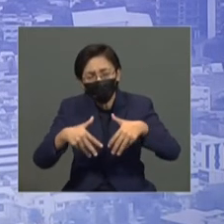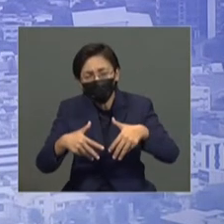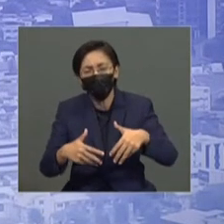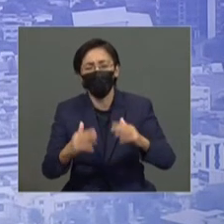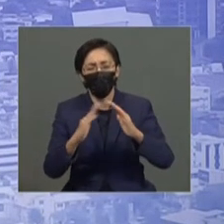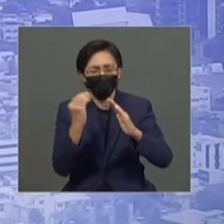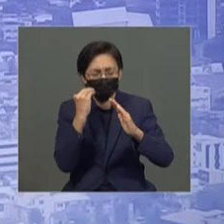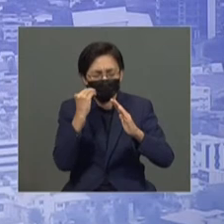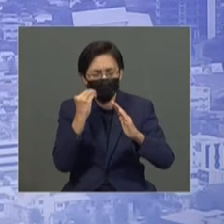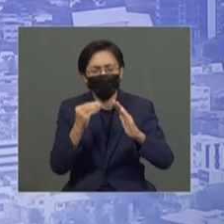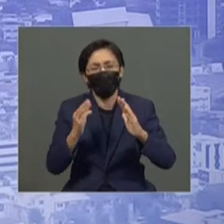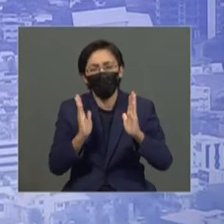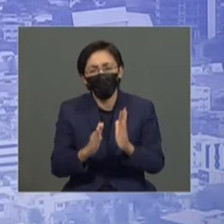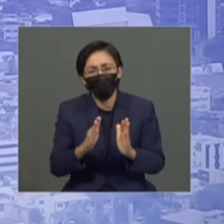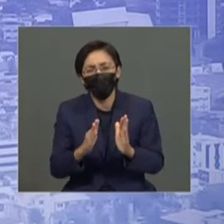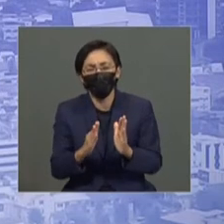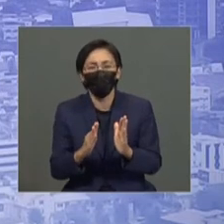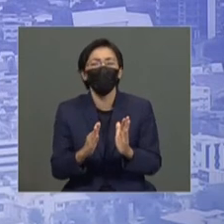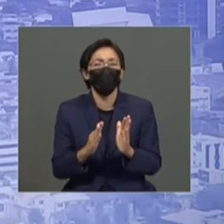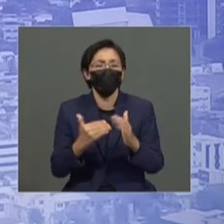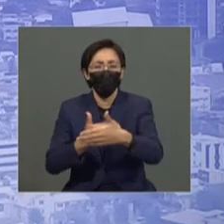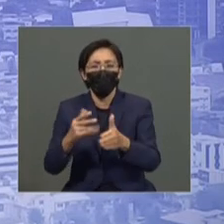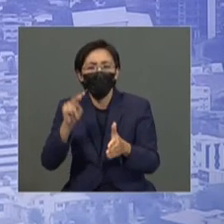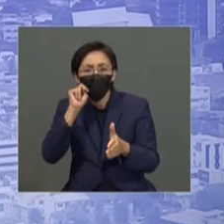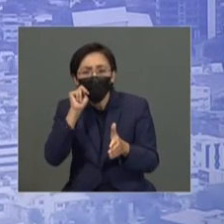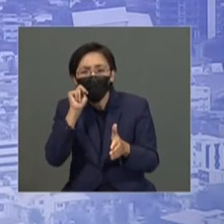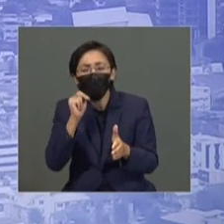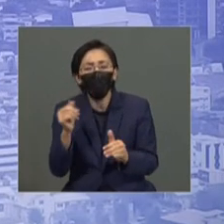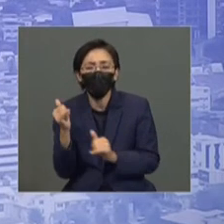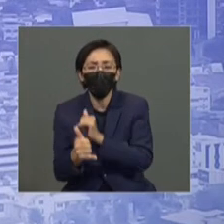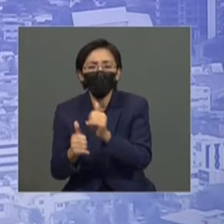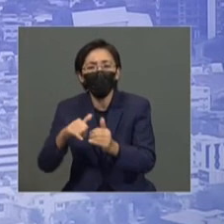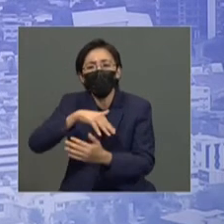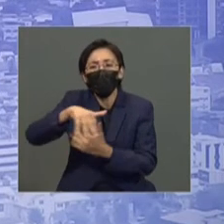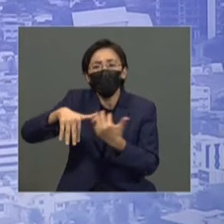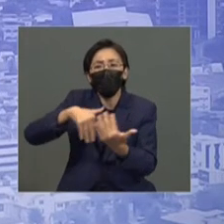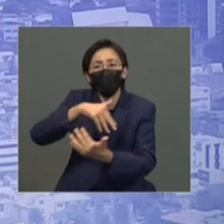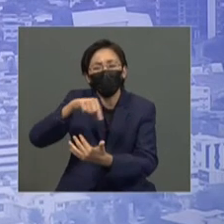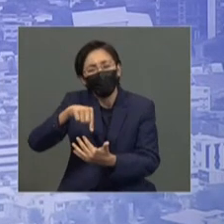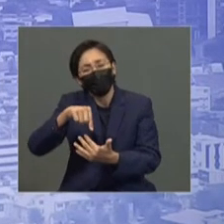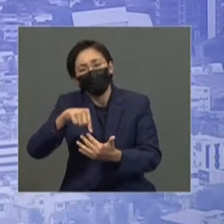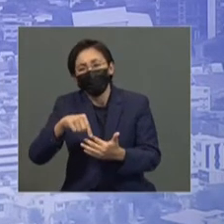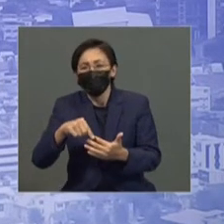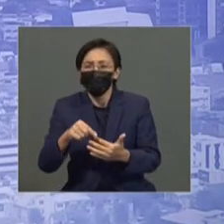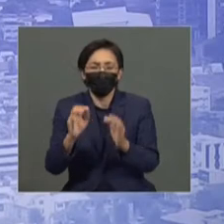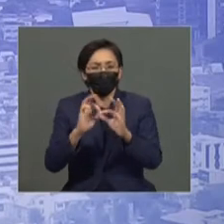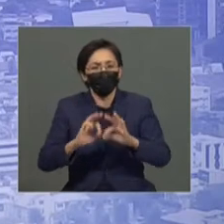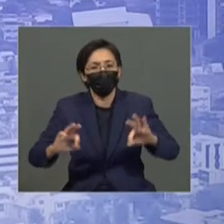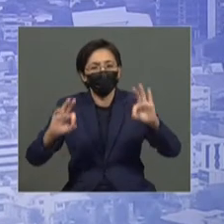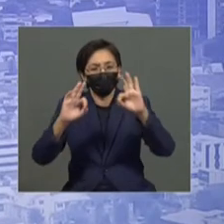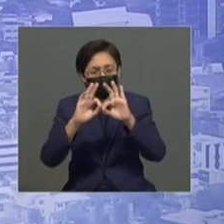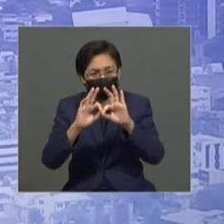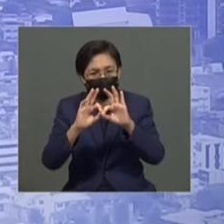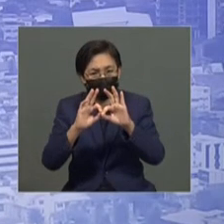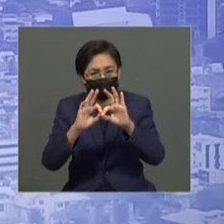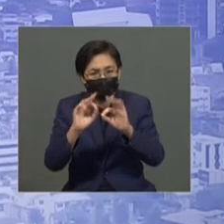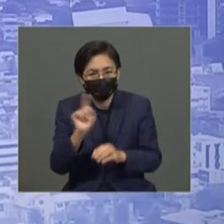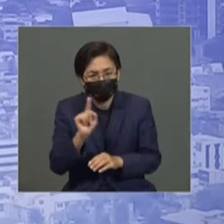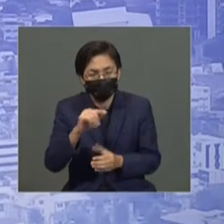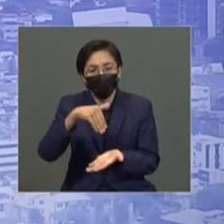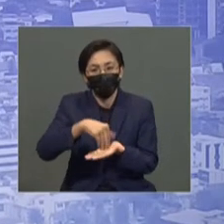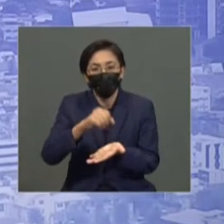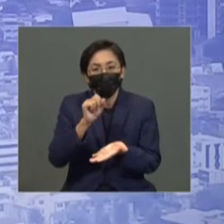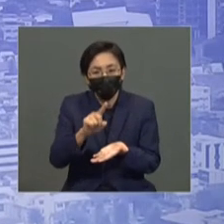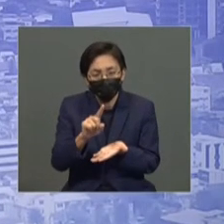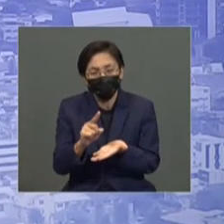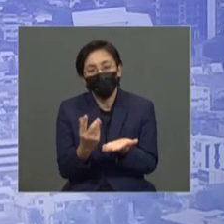อยู่กันอย่างหนาแน่นและมีการใช้ห้องน้ำร่วมกันด้วยนะคะดังนั้นสิ่งสำคัญที่ควบคู่กันที่ต้องติดตามก็คือศูนย์พัก